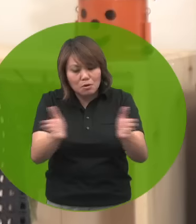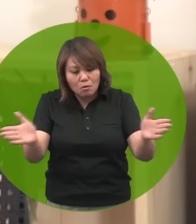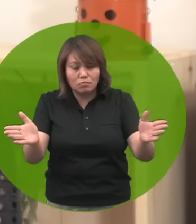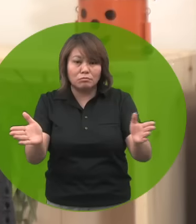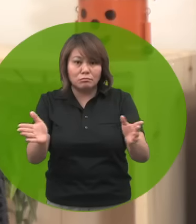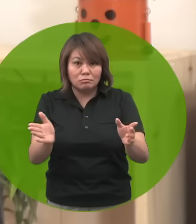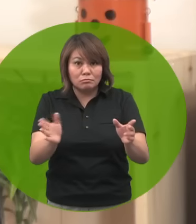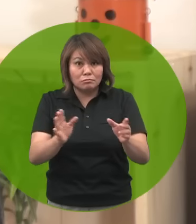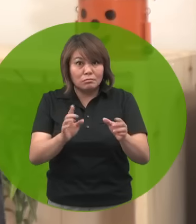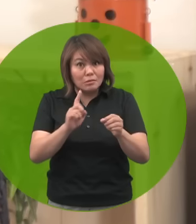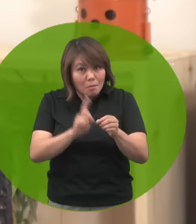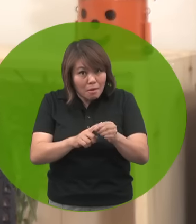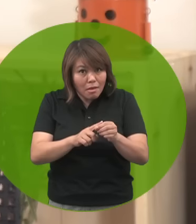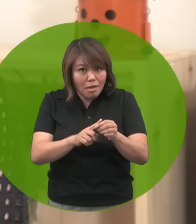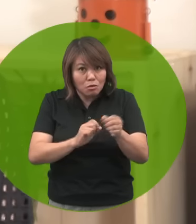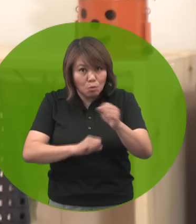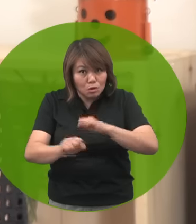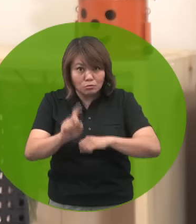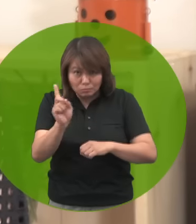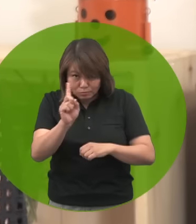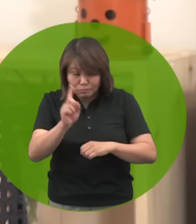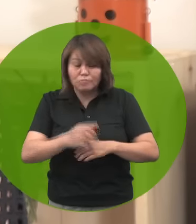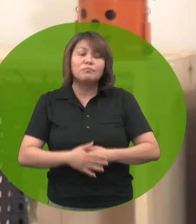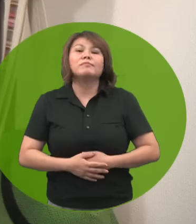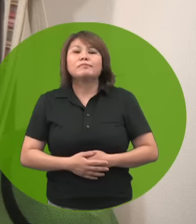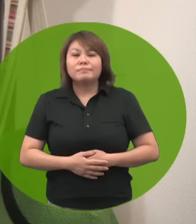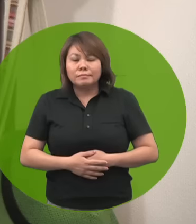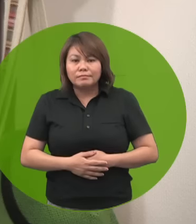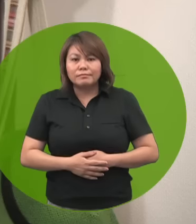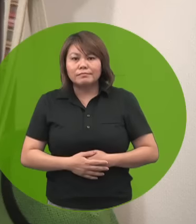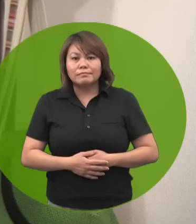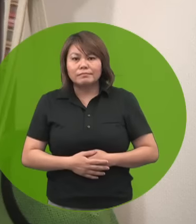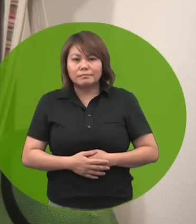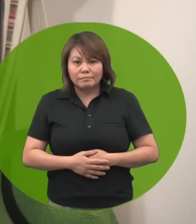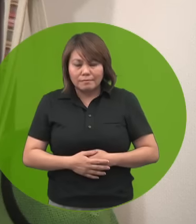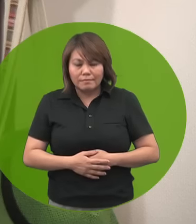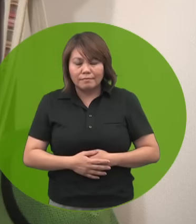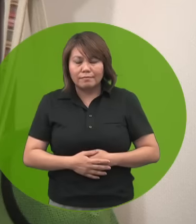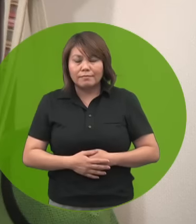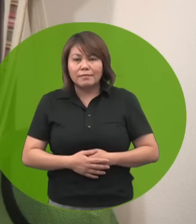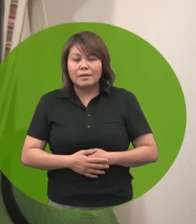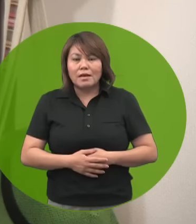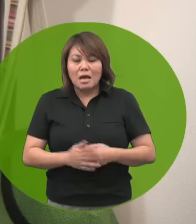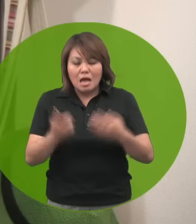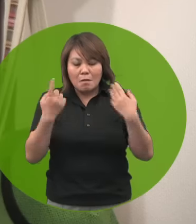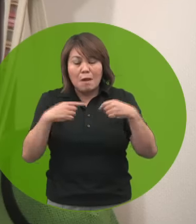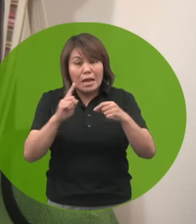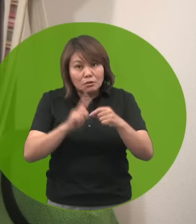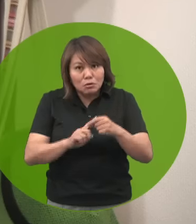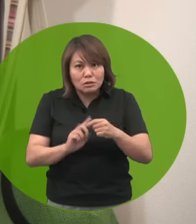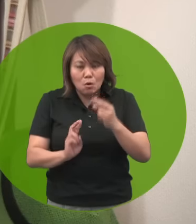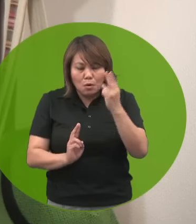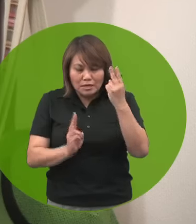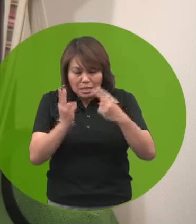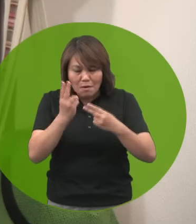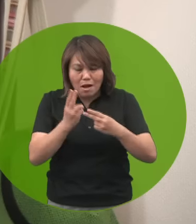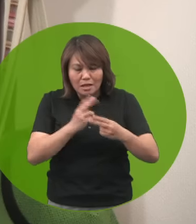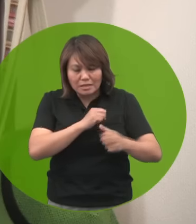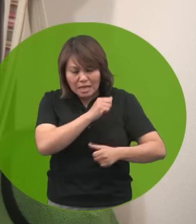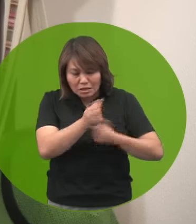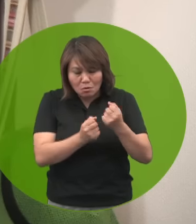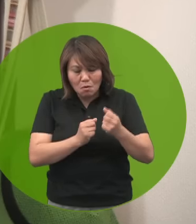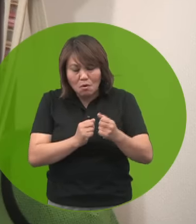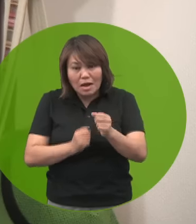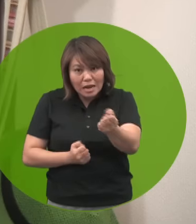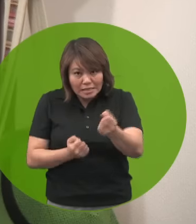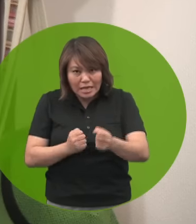えるためどういった取り組みが行われているんですか？ はい、主な取り組みとしましては、毎年沖縄伝統空手古武道国